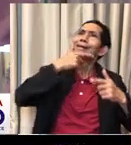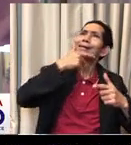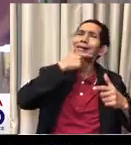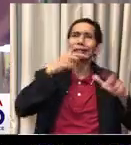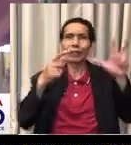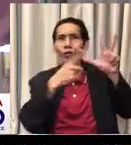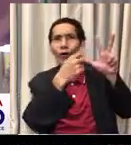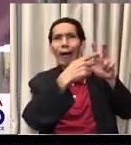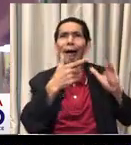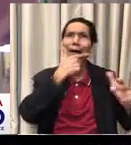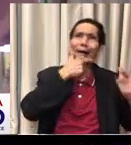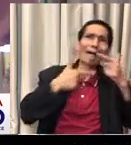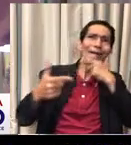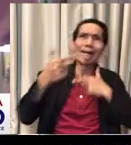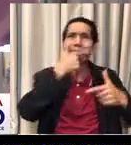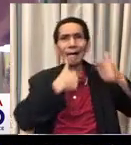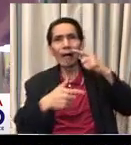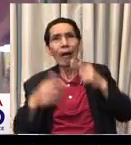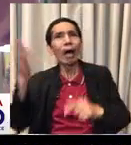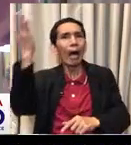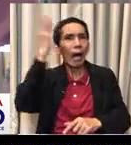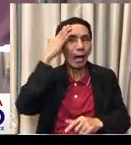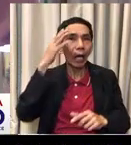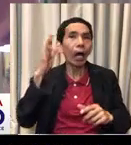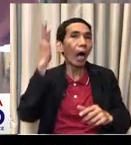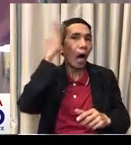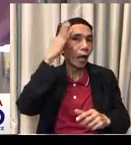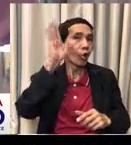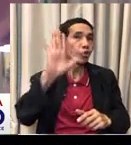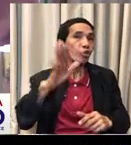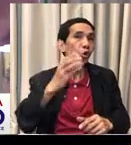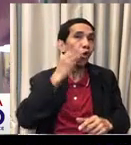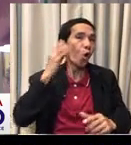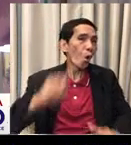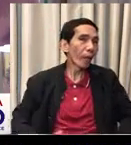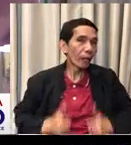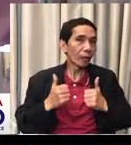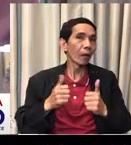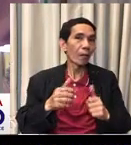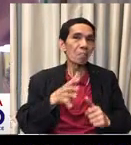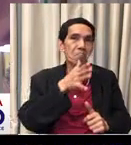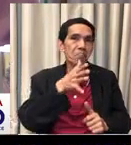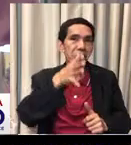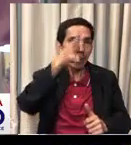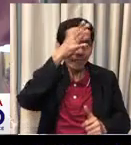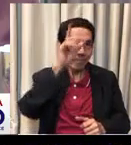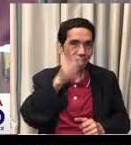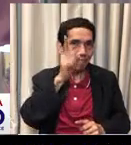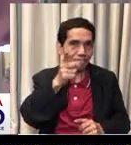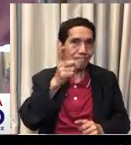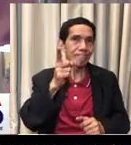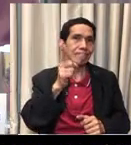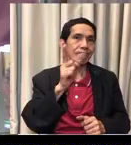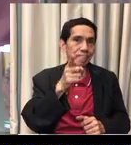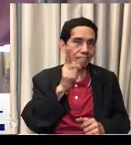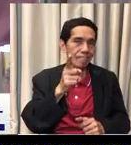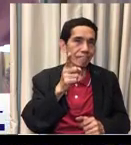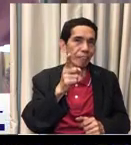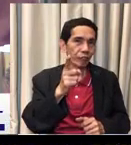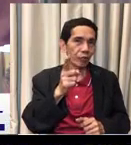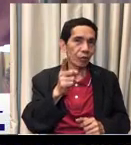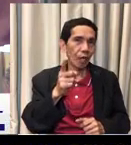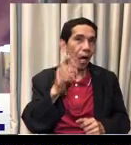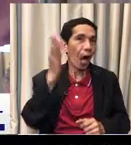tatlong tolongges na yun. Alam ko na address nyo, tatlong bata kayo. Kaya kayo, mga magulang, yung bata na yun.